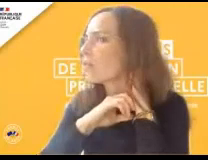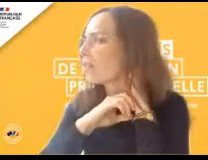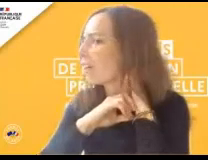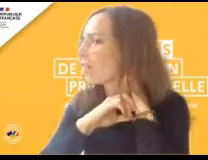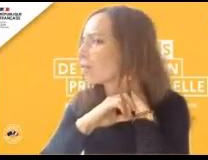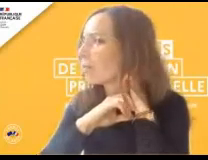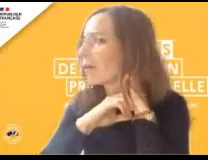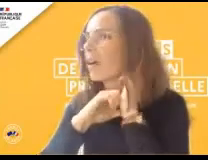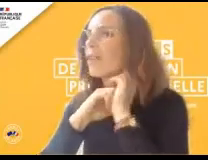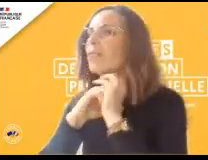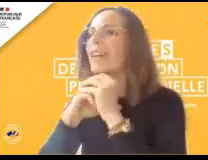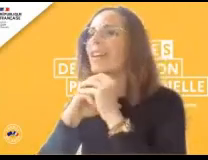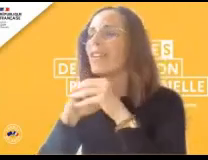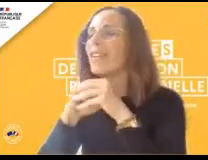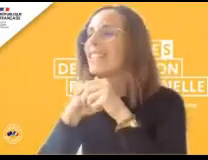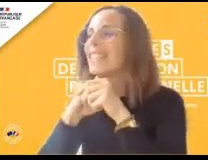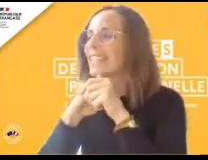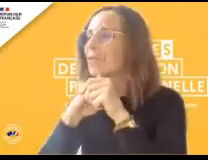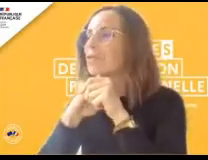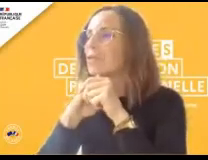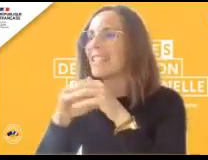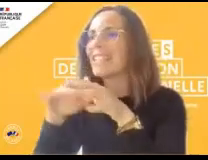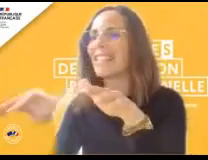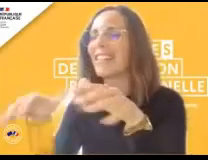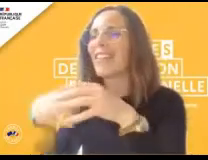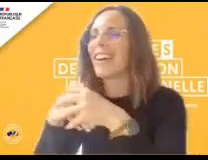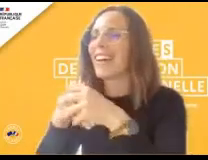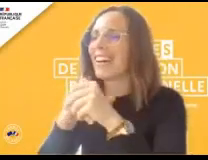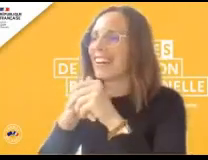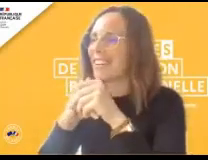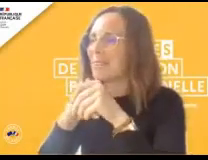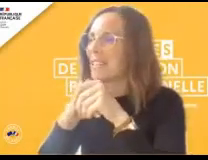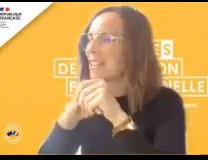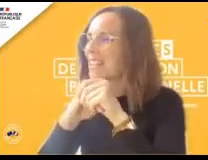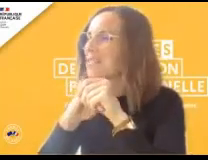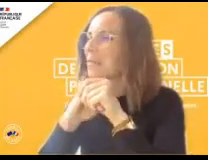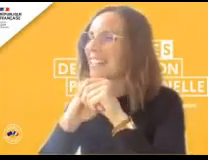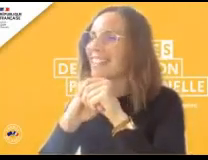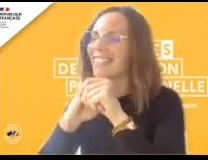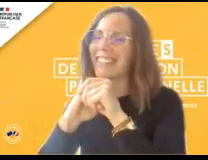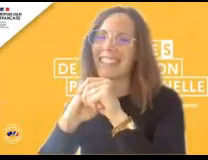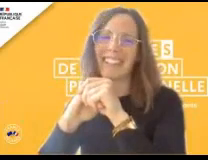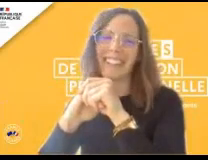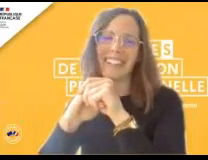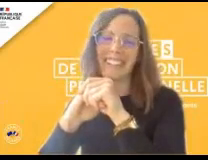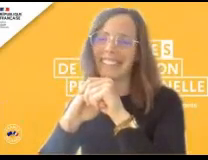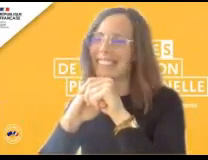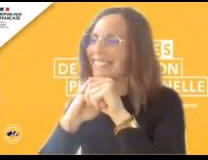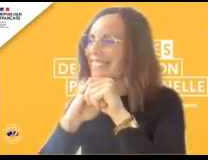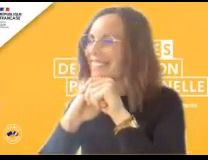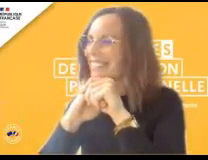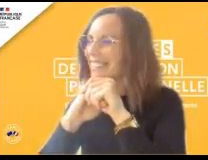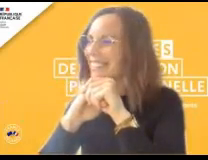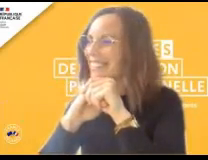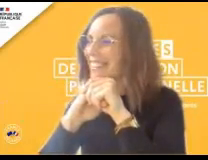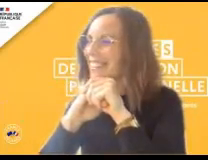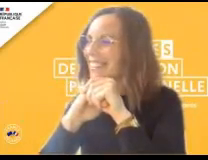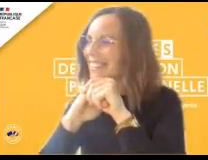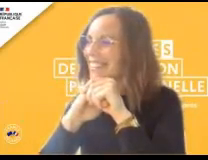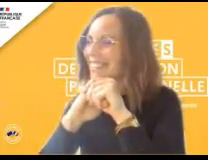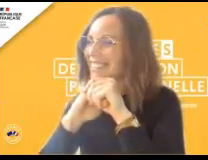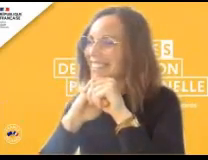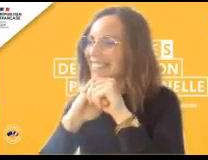le réseau EVA, dont on parlera tout à l'heure. Et donc, je vais laisser mes collègues se présenter.